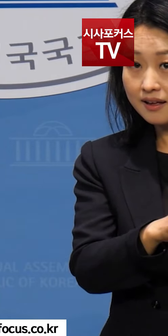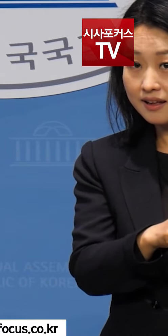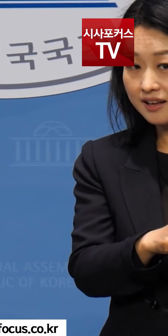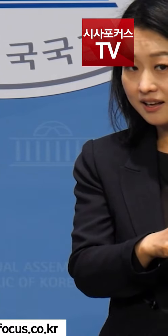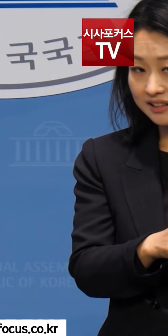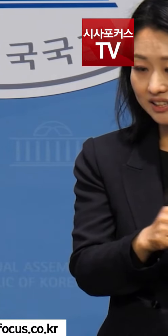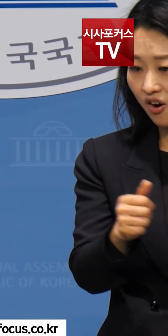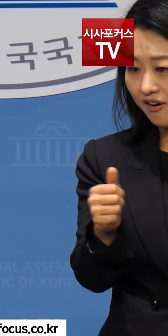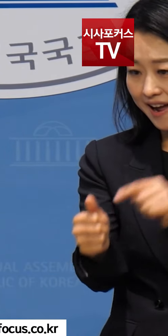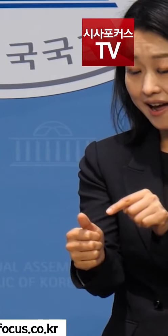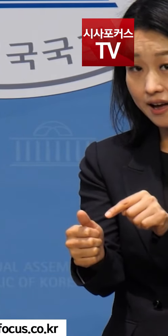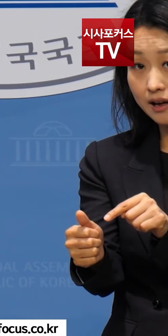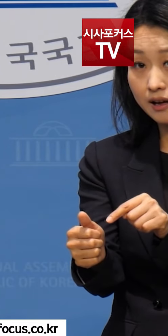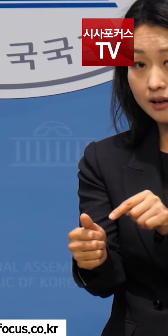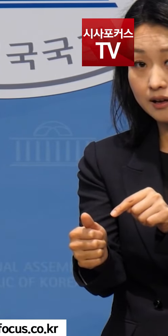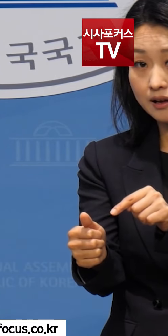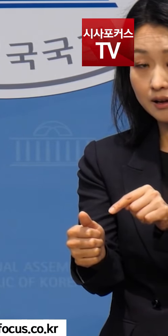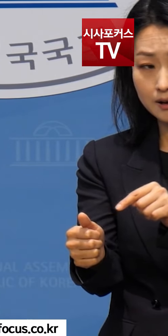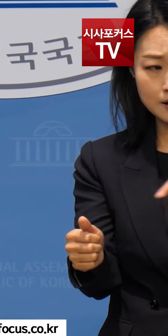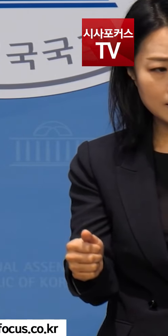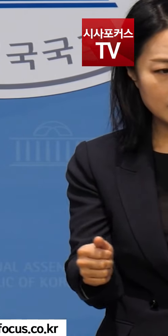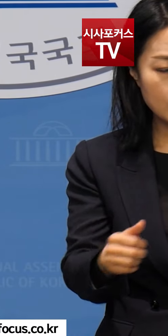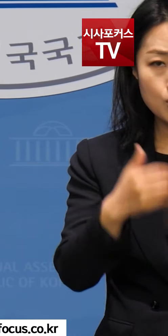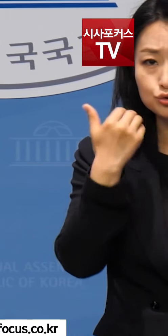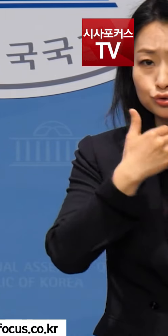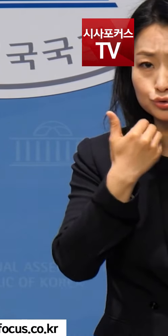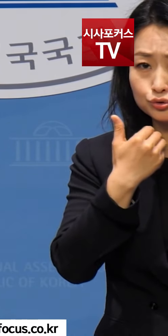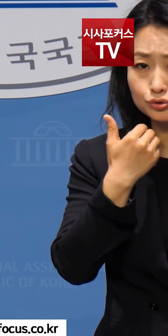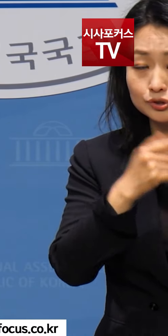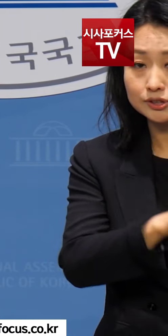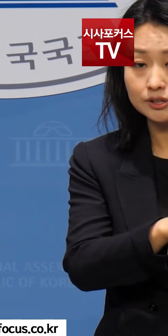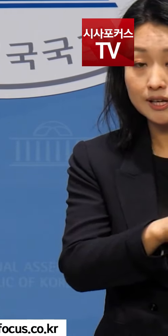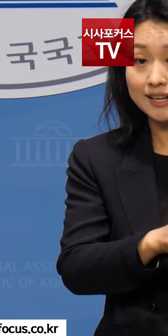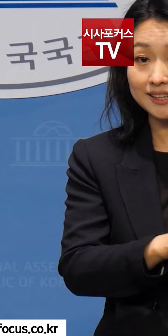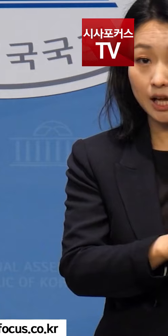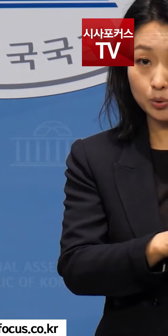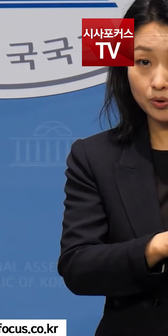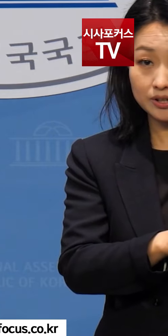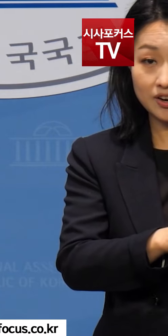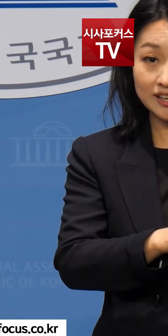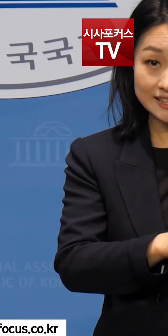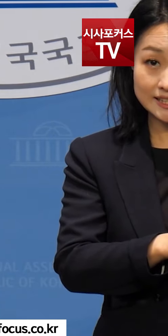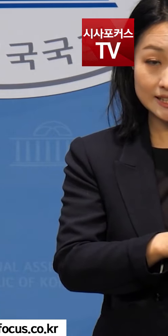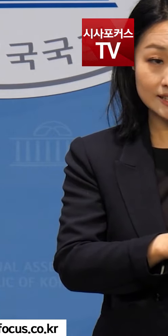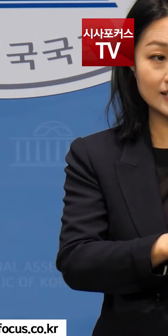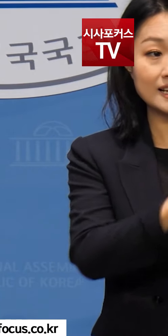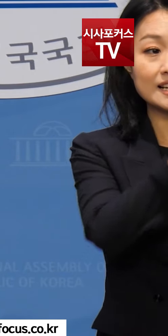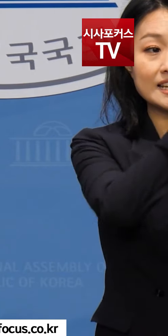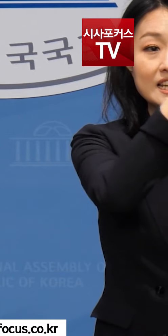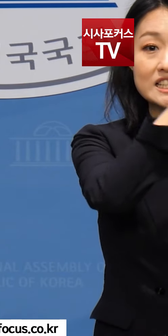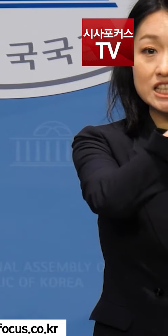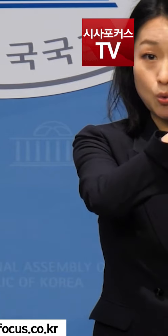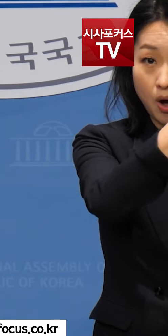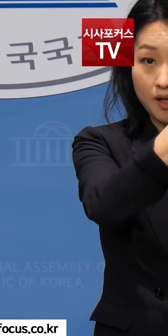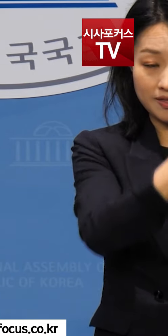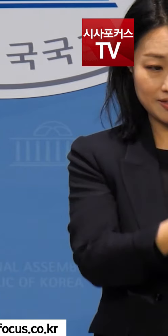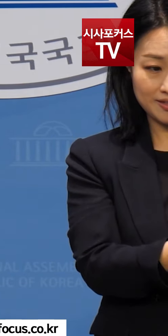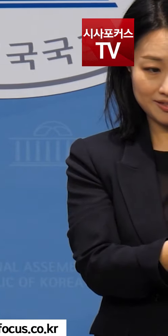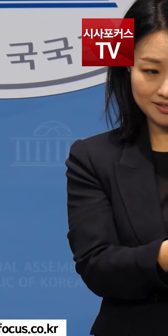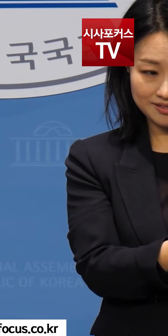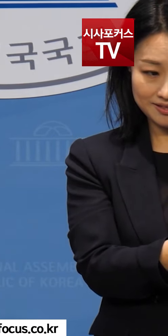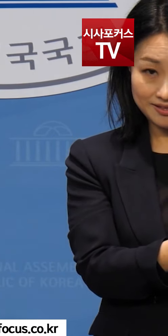언론 보도가 나왔습니다. 해당 인물은 당시 대통령실 이시원 공직기관 비서관과 통화를